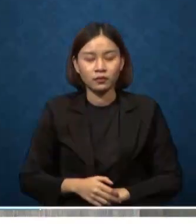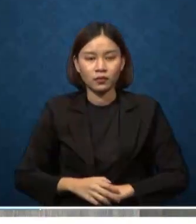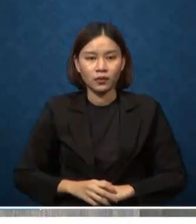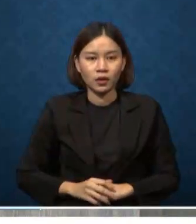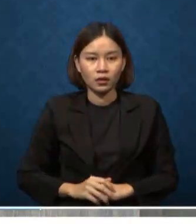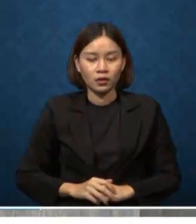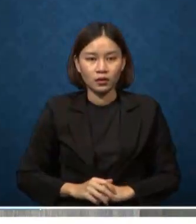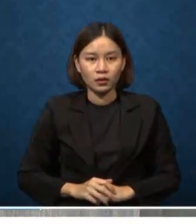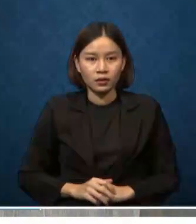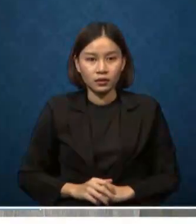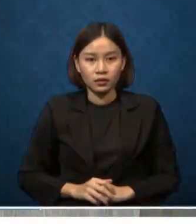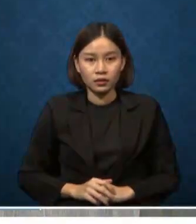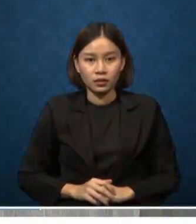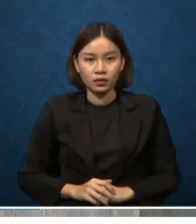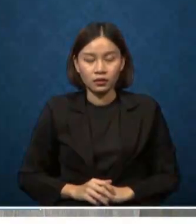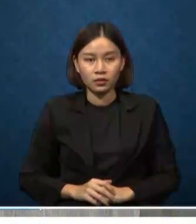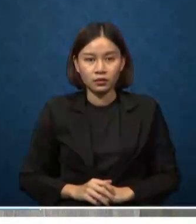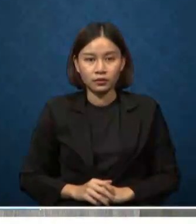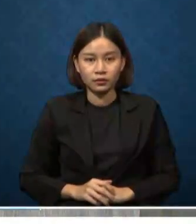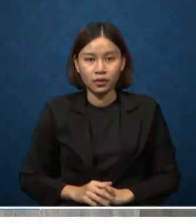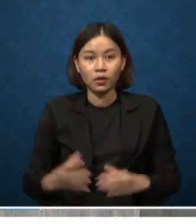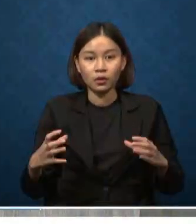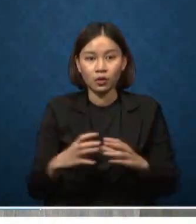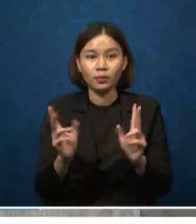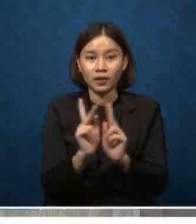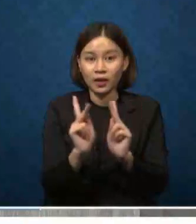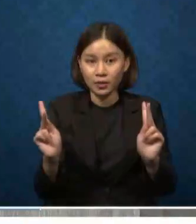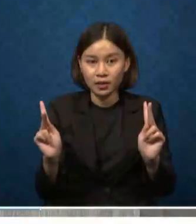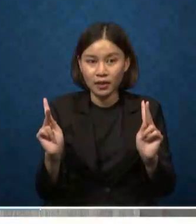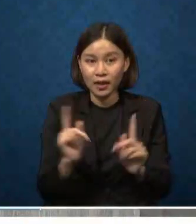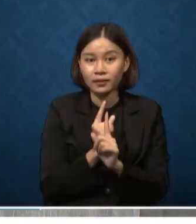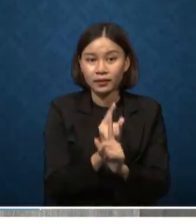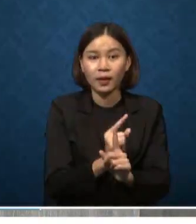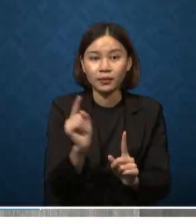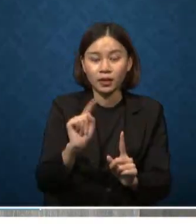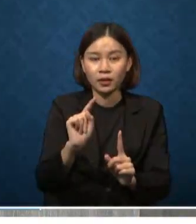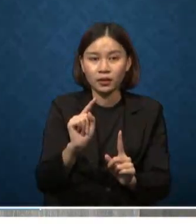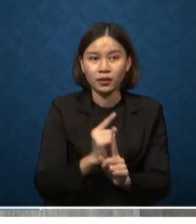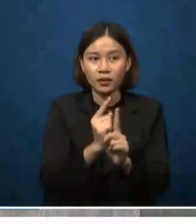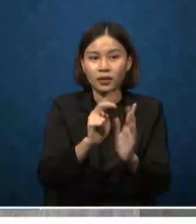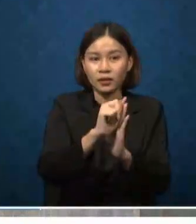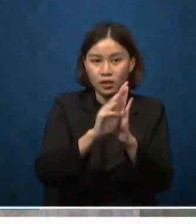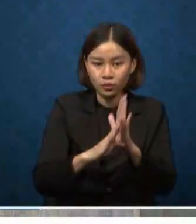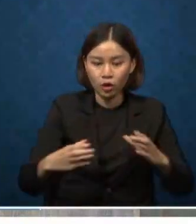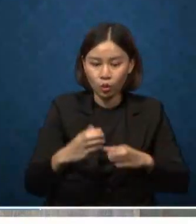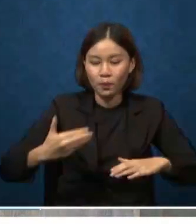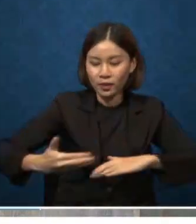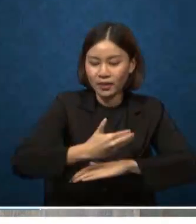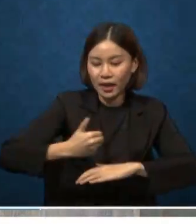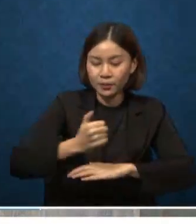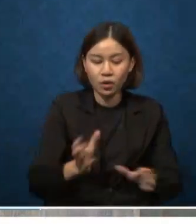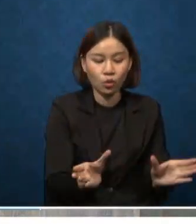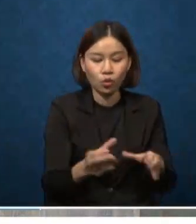ครับเป็นไปได้หรือไม่ว่ากันมาที่การเราจะติดตามนโยบายพรรคการเมืองทั้งหลาย